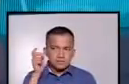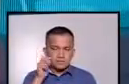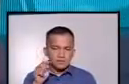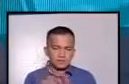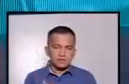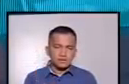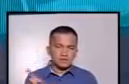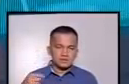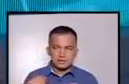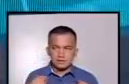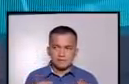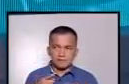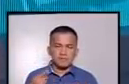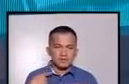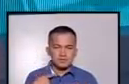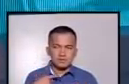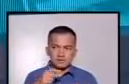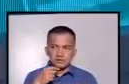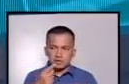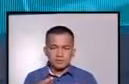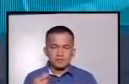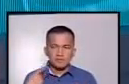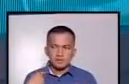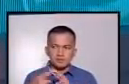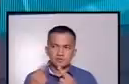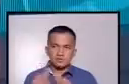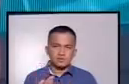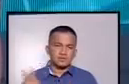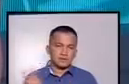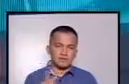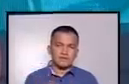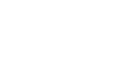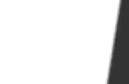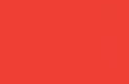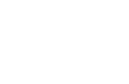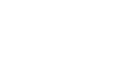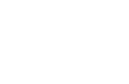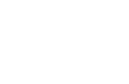pagpatay sa dalagita. May mga nakapagsabi rin na may relasyon daw ang dalawa.